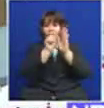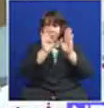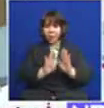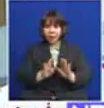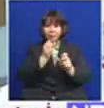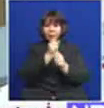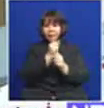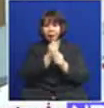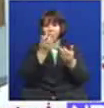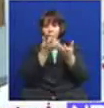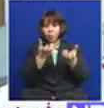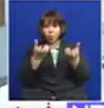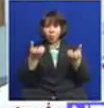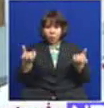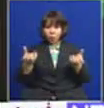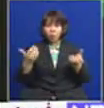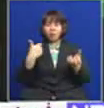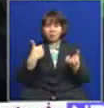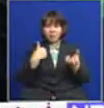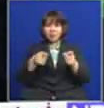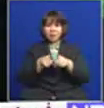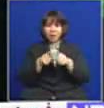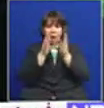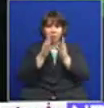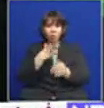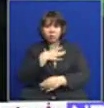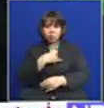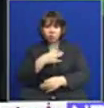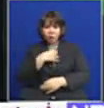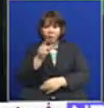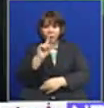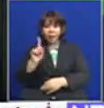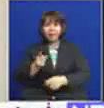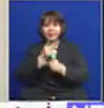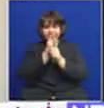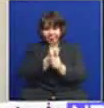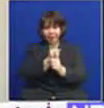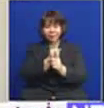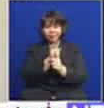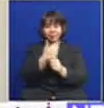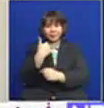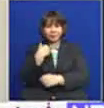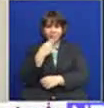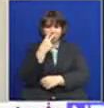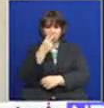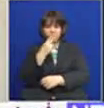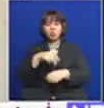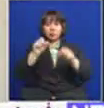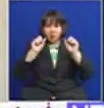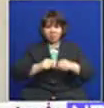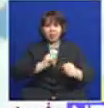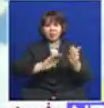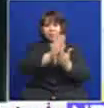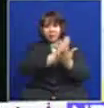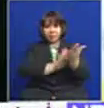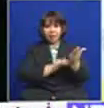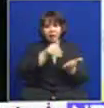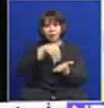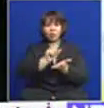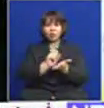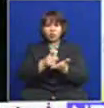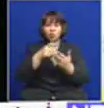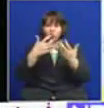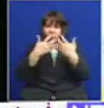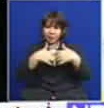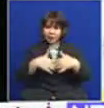และผลิตสินค้าตอบสนองไลฟ์สไตล์ปัจจุบันและรสนิยมที่แตกต่างกันของตลาดเพื่อแสดงศักยภาพของไทยในฐานะศูนย์กลางการผ